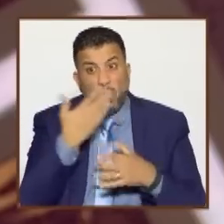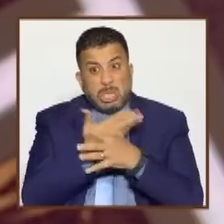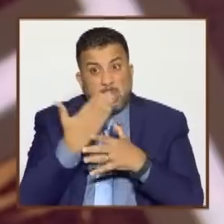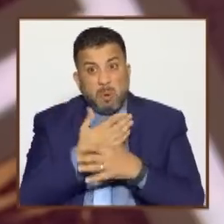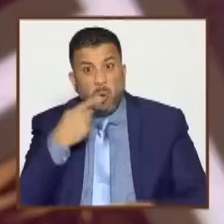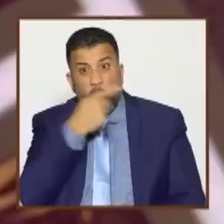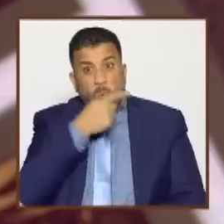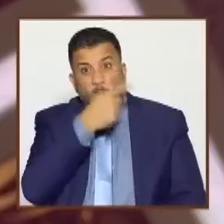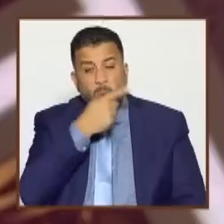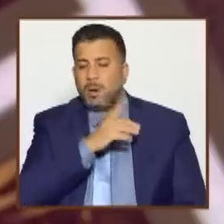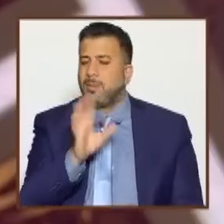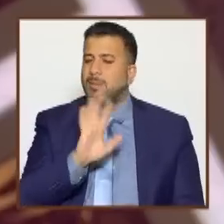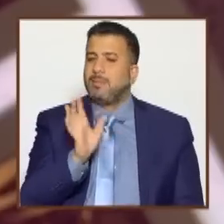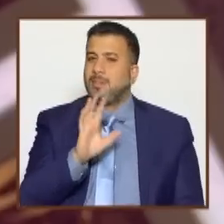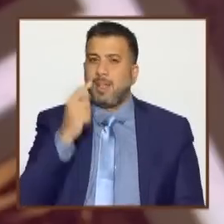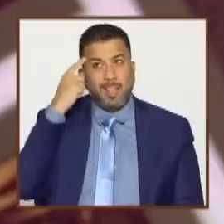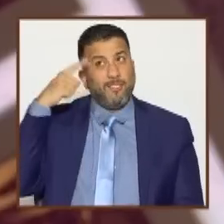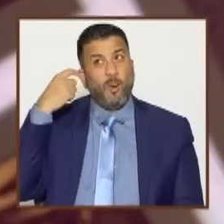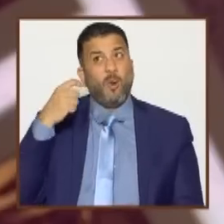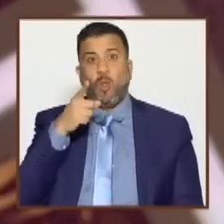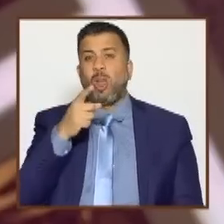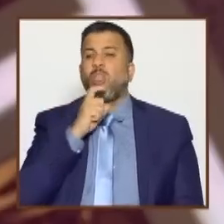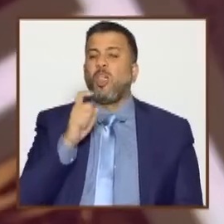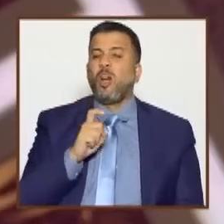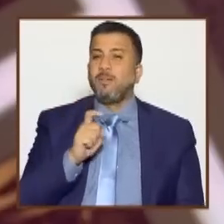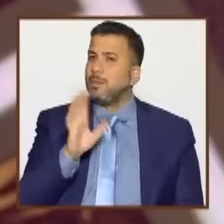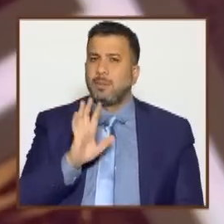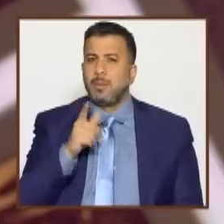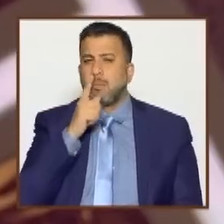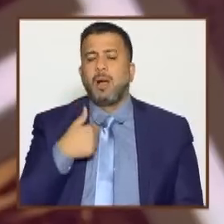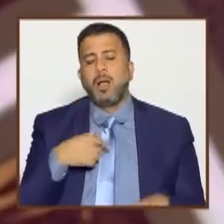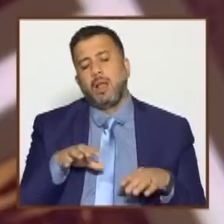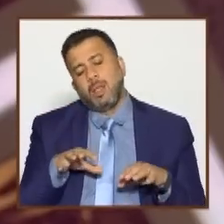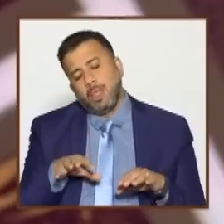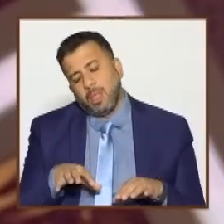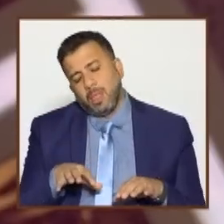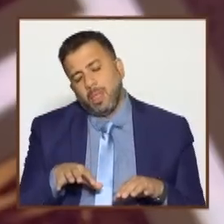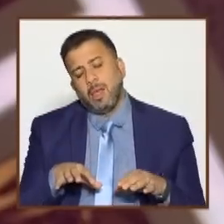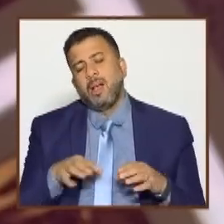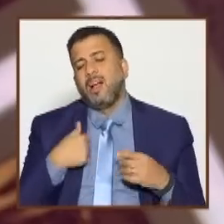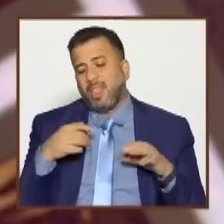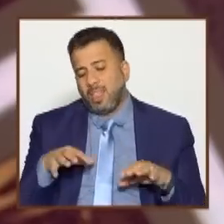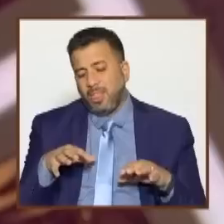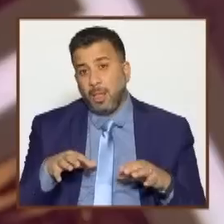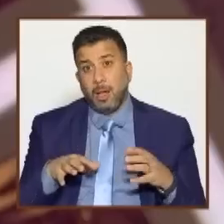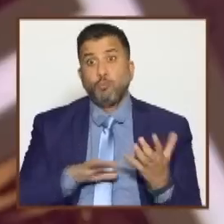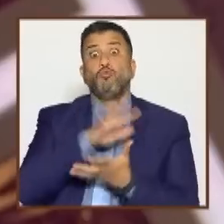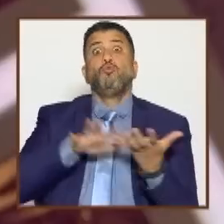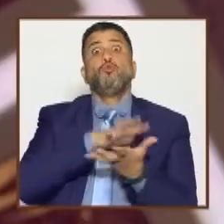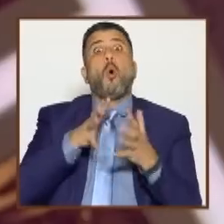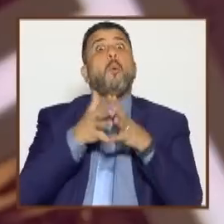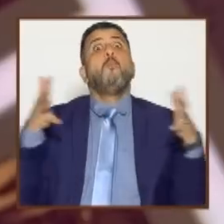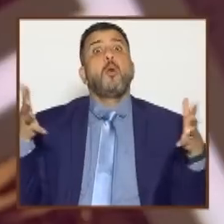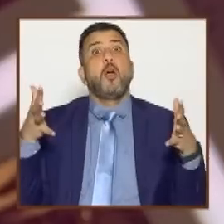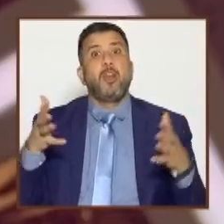على الإنسان هذا طبيعي، لا تجعلي منه قضية. يعني الآن كسلتي شوي جعلت منه قضية خلاص لابد أن أكون